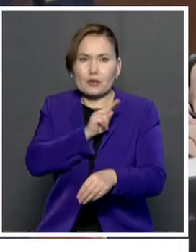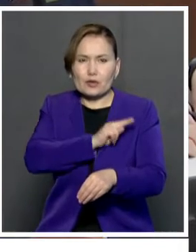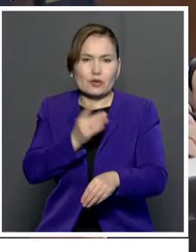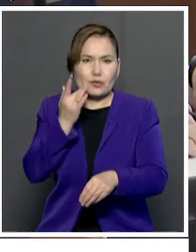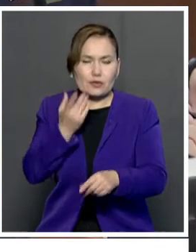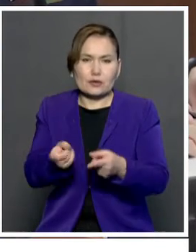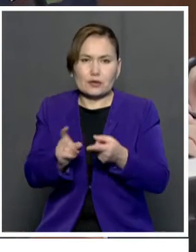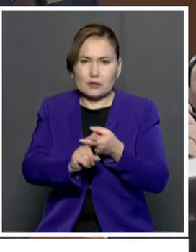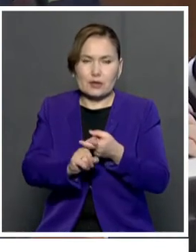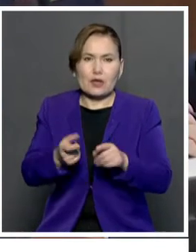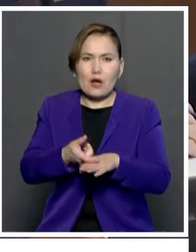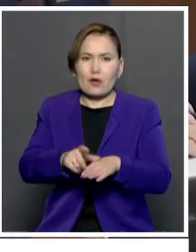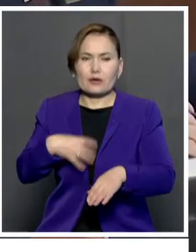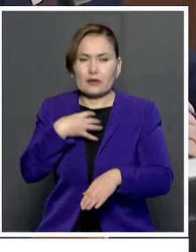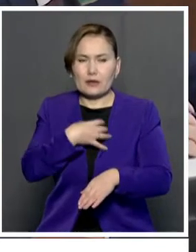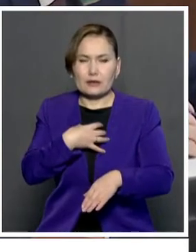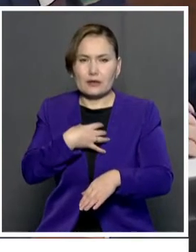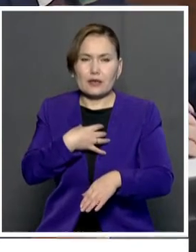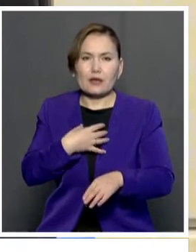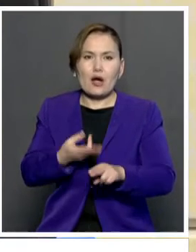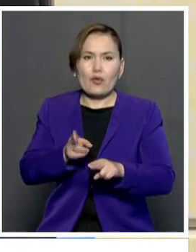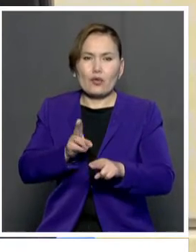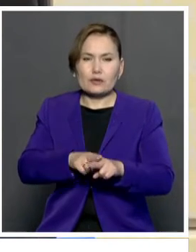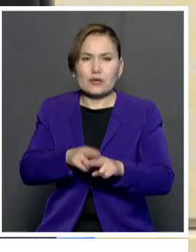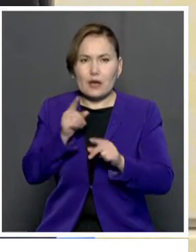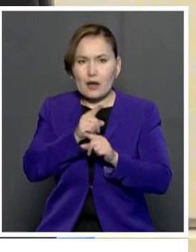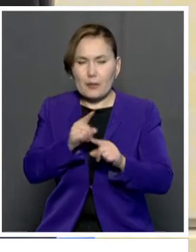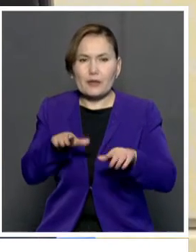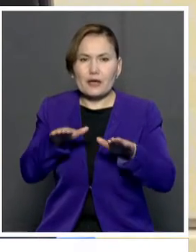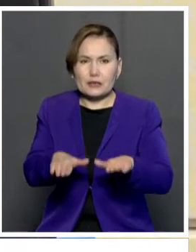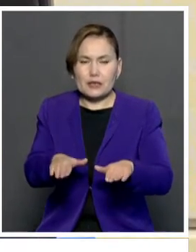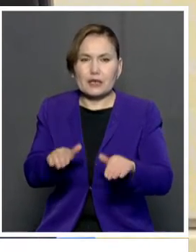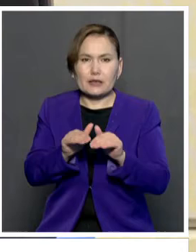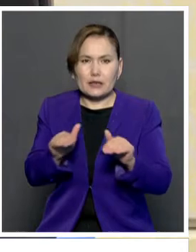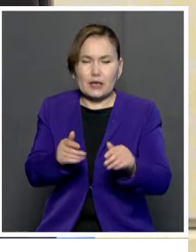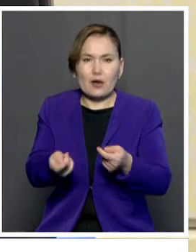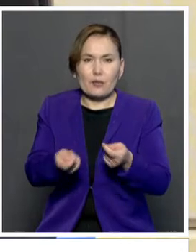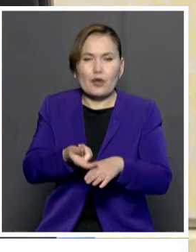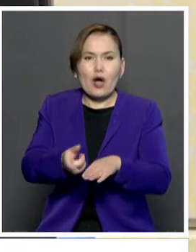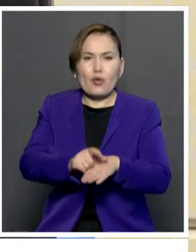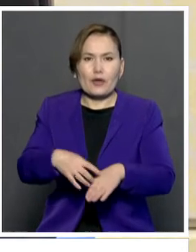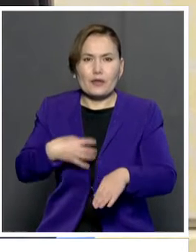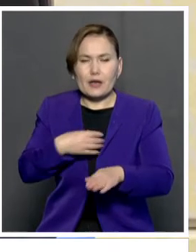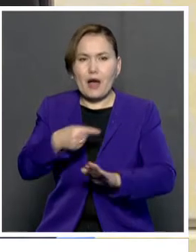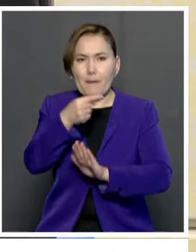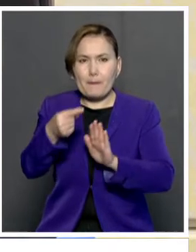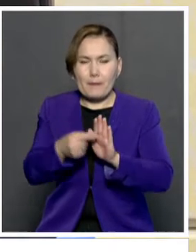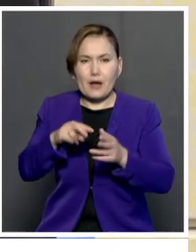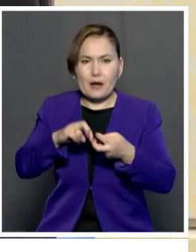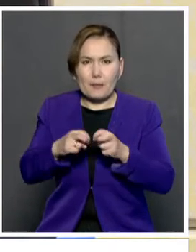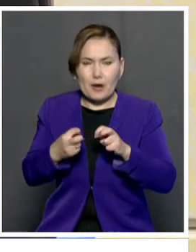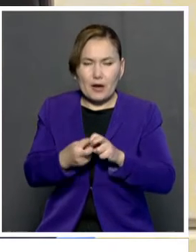байланыста болуы керек. Сон барысында жергілікті деңгейдегі өзекті мәселелер